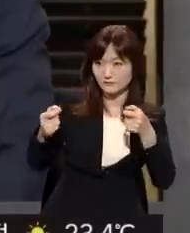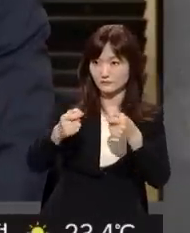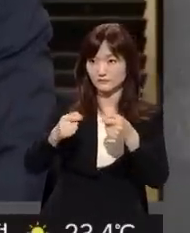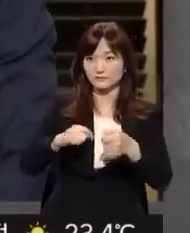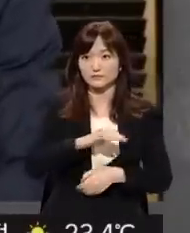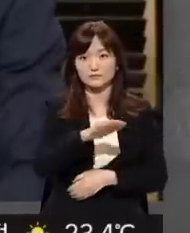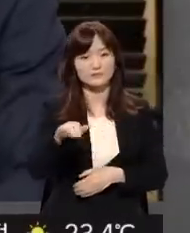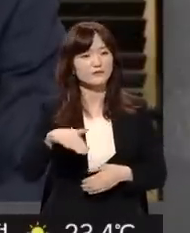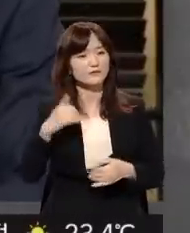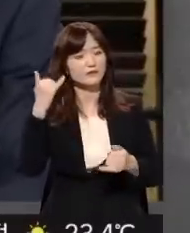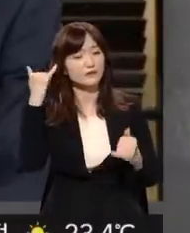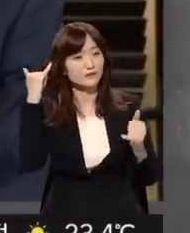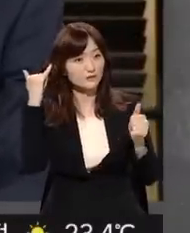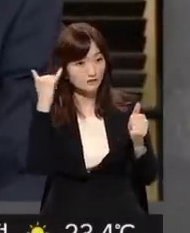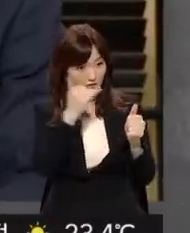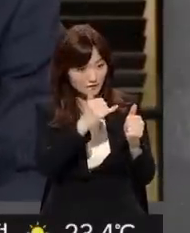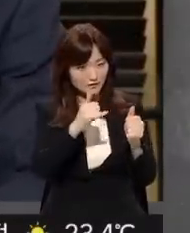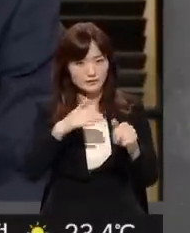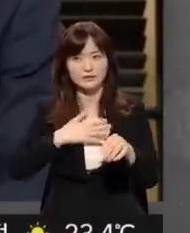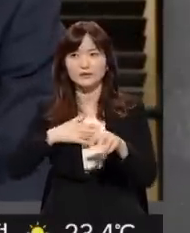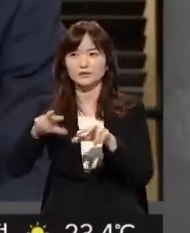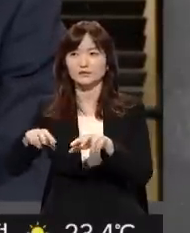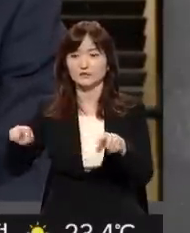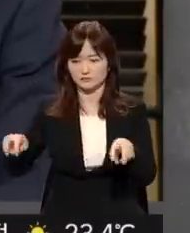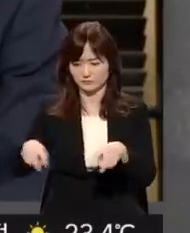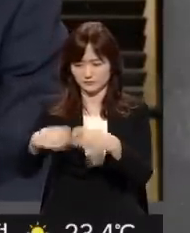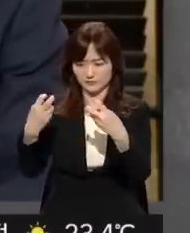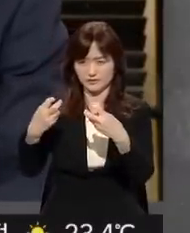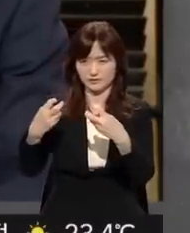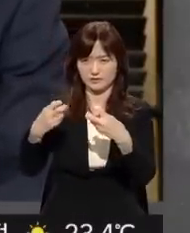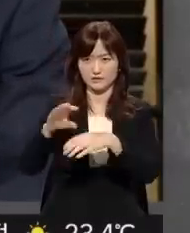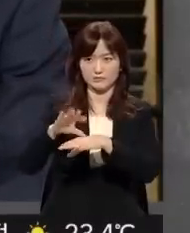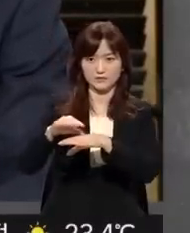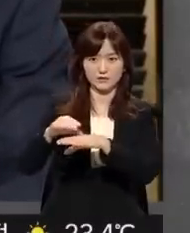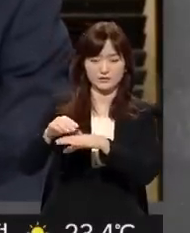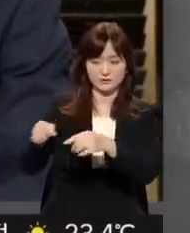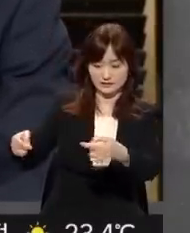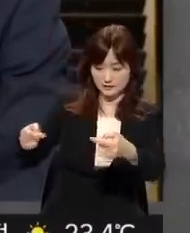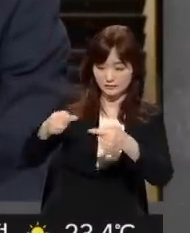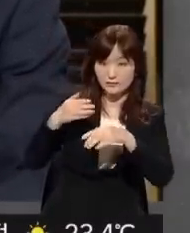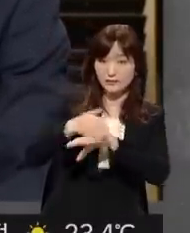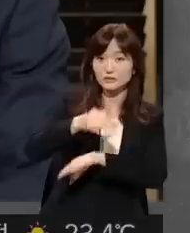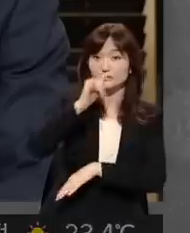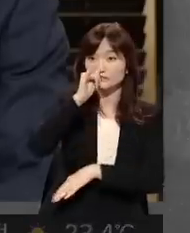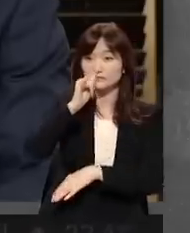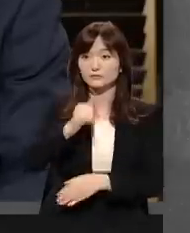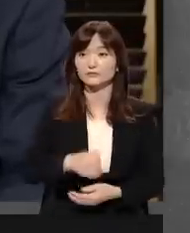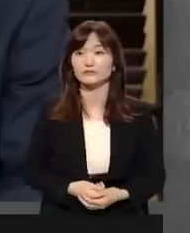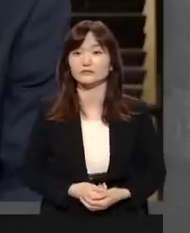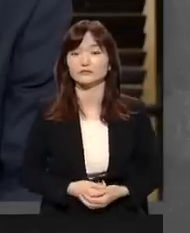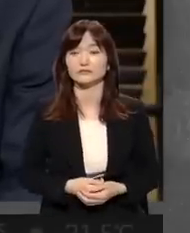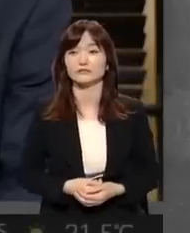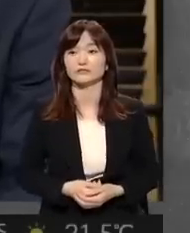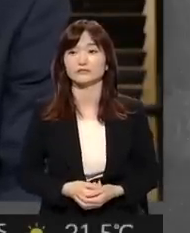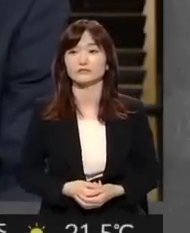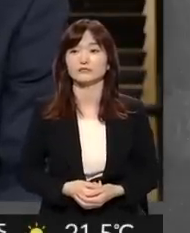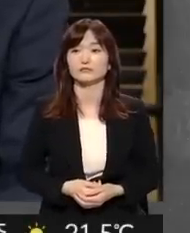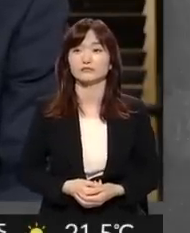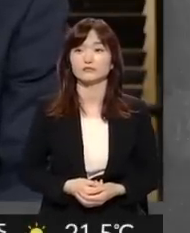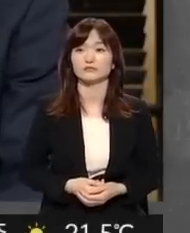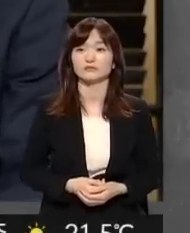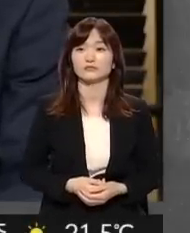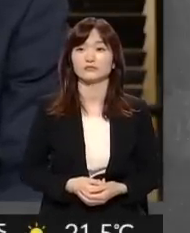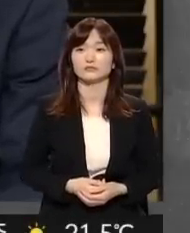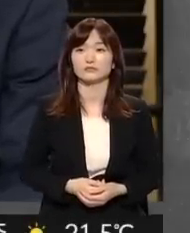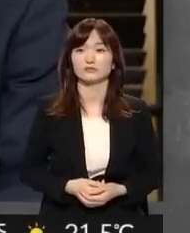아니에요? 네네. 내가 지금 교통사고가 나서 생방에 조금 늦을 수도 있을 것 같다라고 연락을 주신다면 뭐 일단 저는